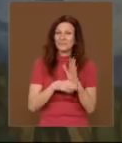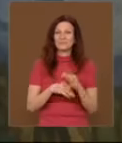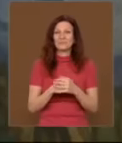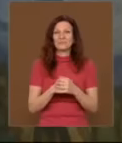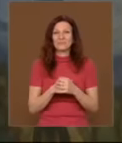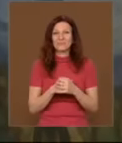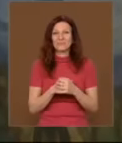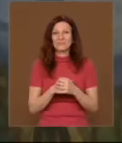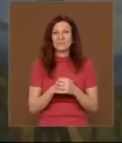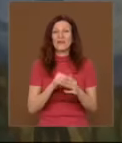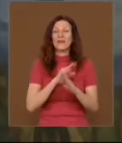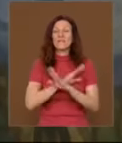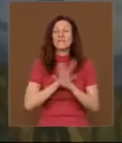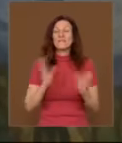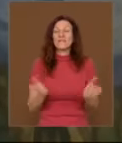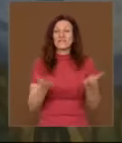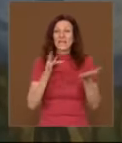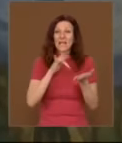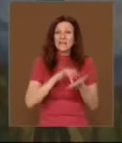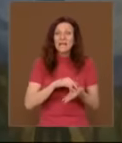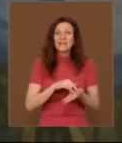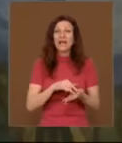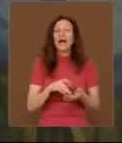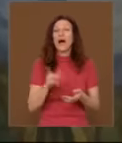Възкресение и Възнесение, Господне.